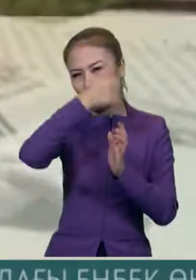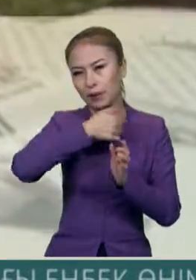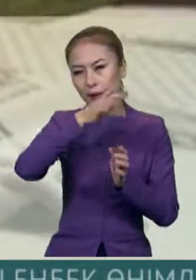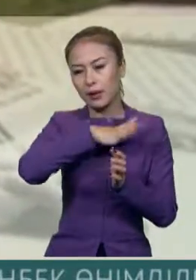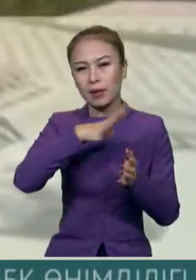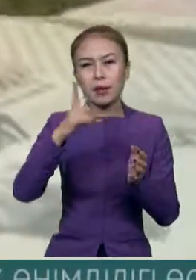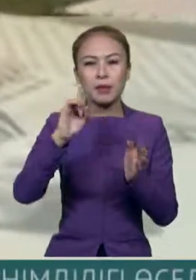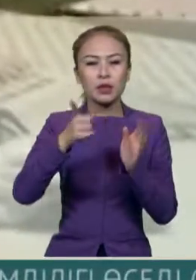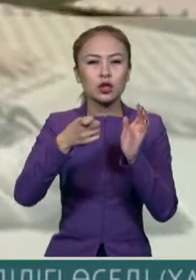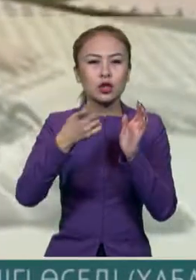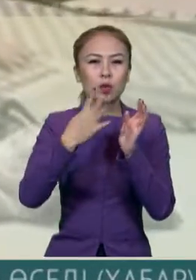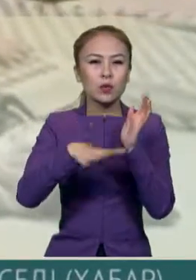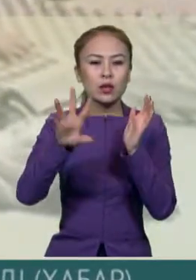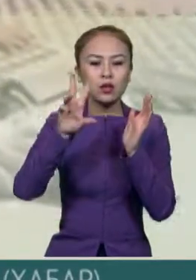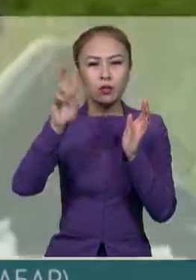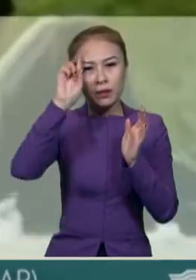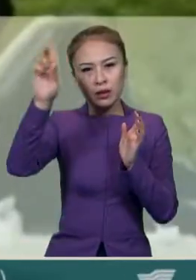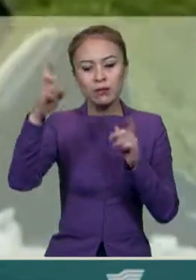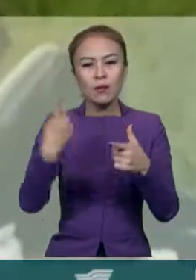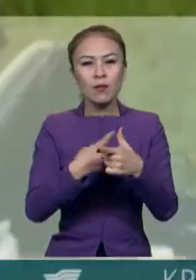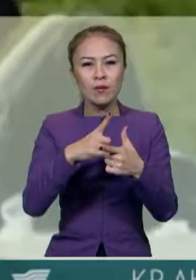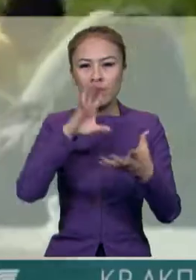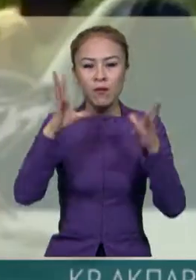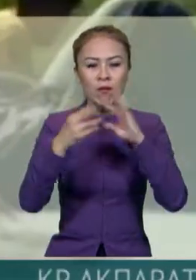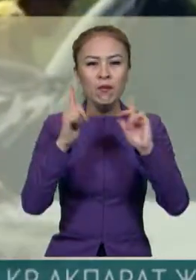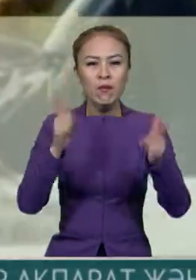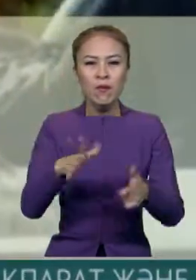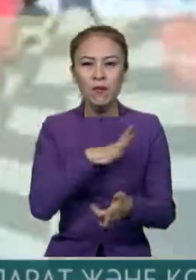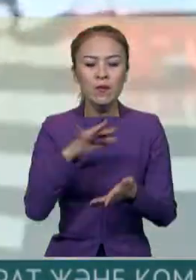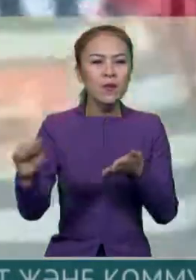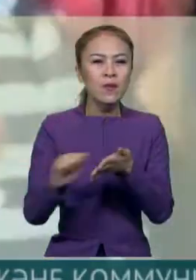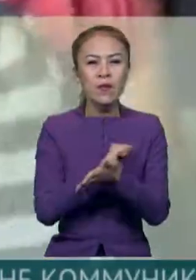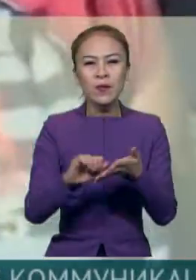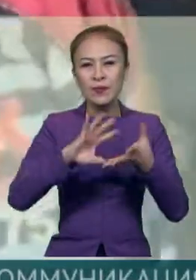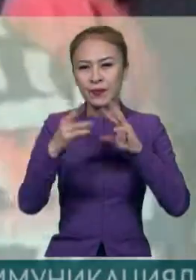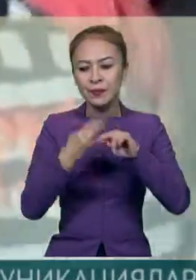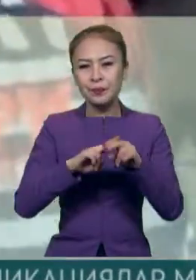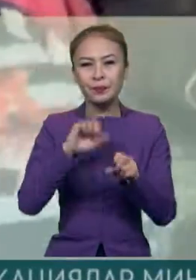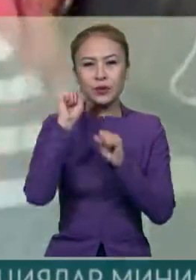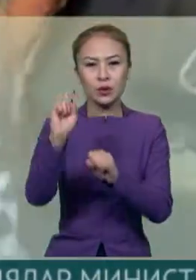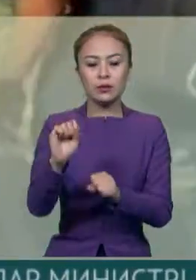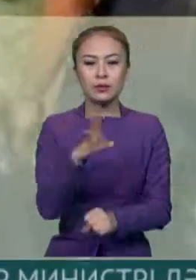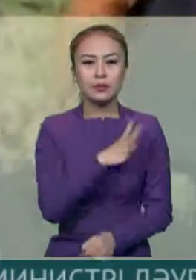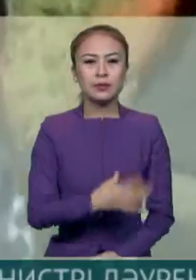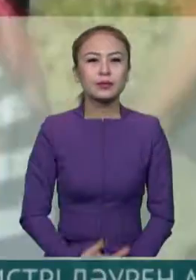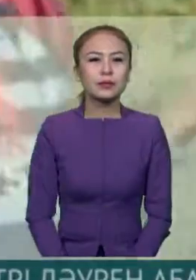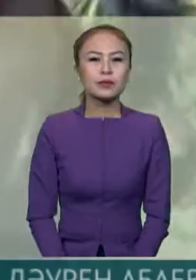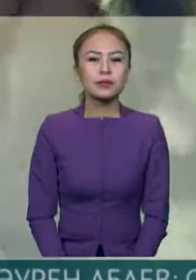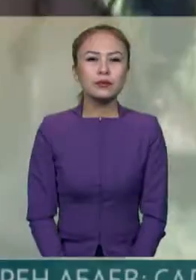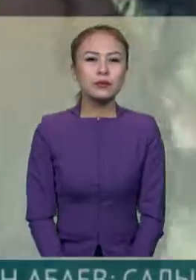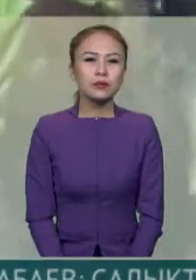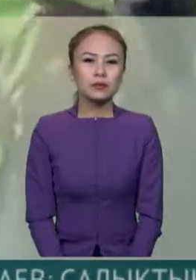жылы Біріккен ұлттар ұйымына мүше 193 мемлекет бірауыздан мақұлдады. Құжат босқындардың құқығын қорғауға бағытталған.